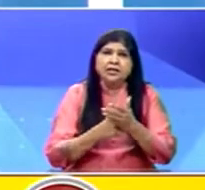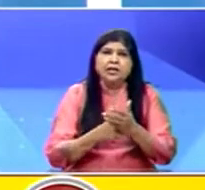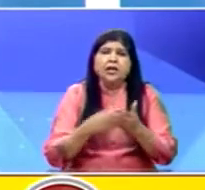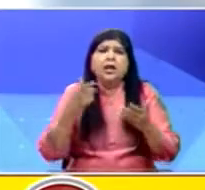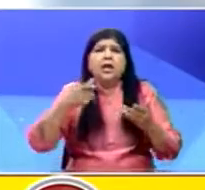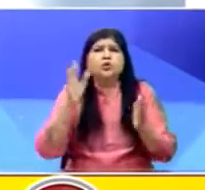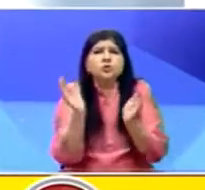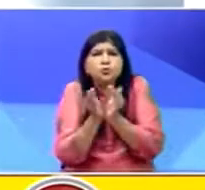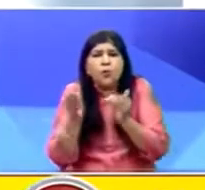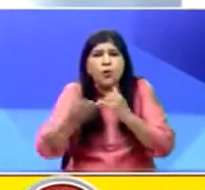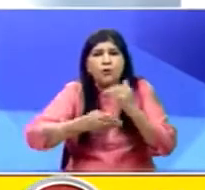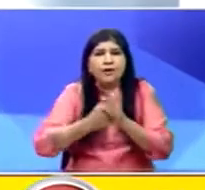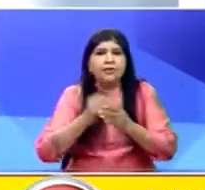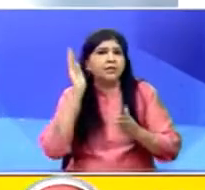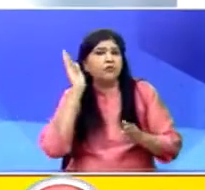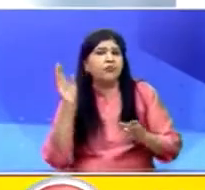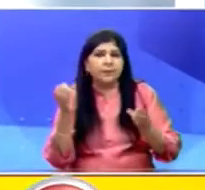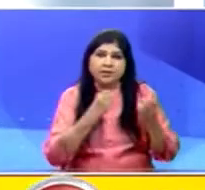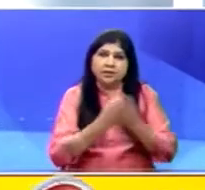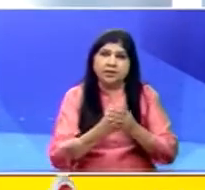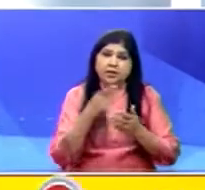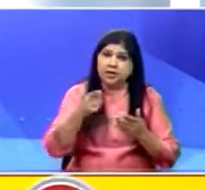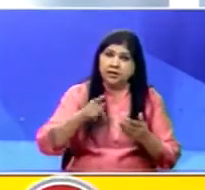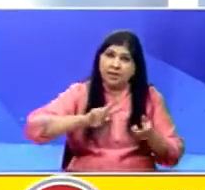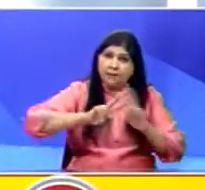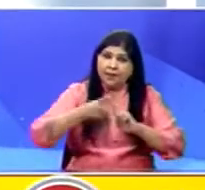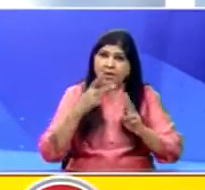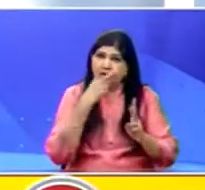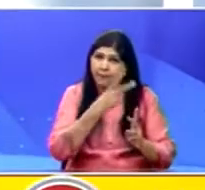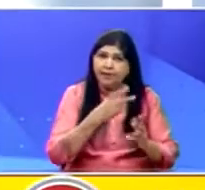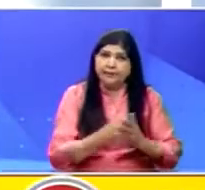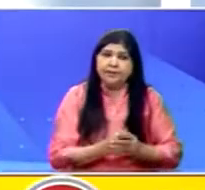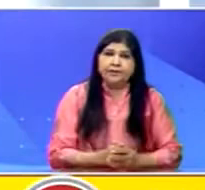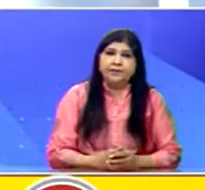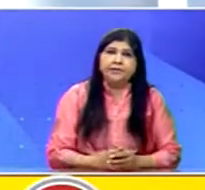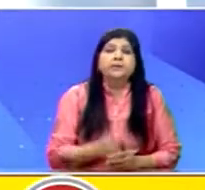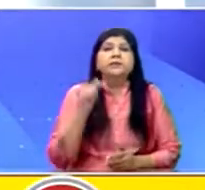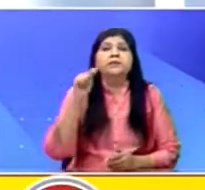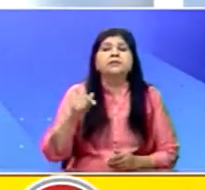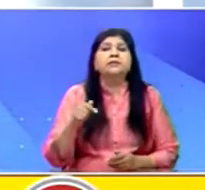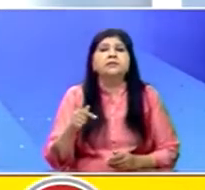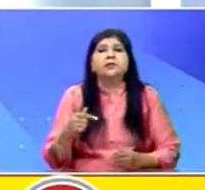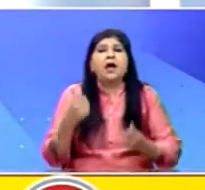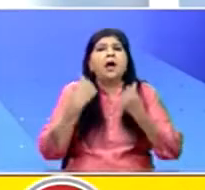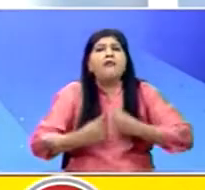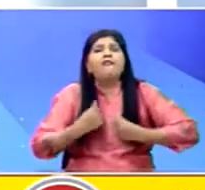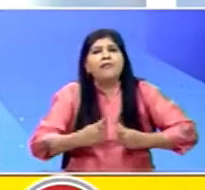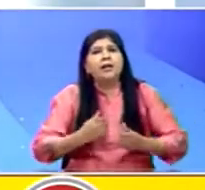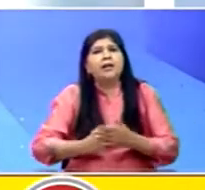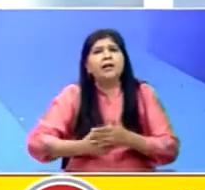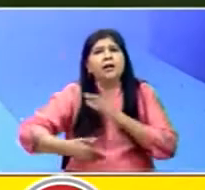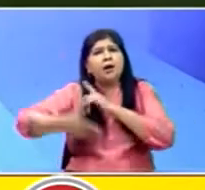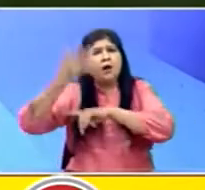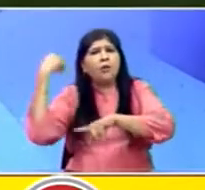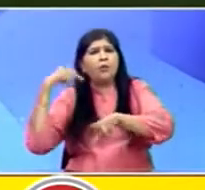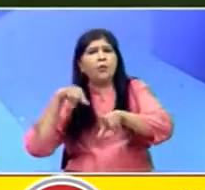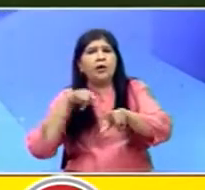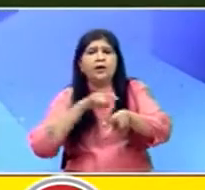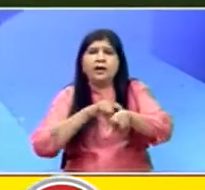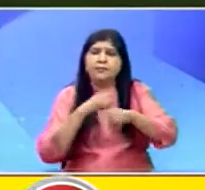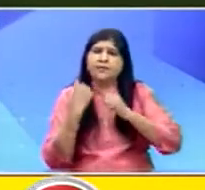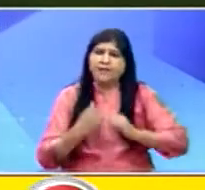देखी। ये खबर एक ऐसे बदलाव के बारे में थी जिसका इंतजार इस गांव के लोगों को कई वर्षों से